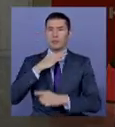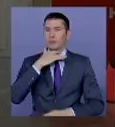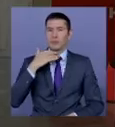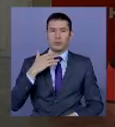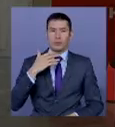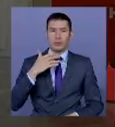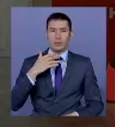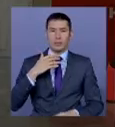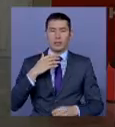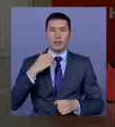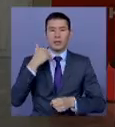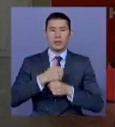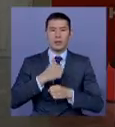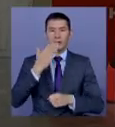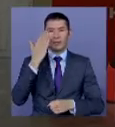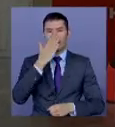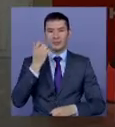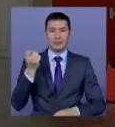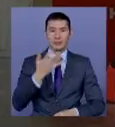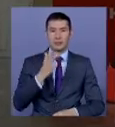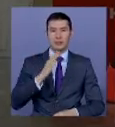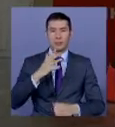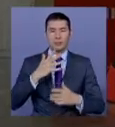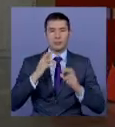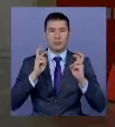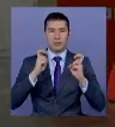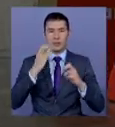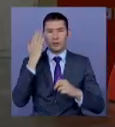қана сериал емес, сондай-ақ үлкен киноларда